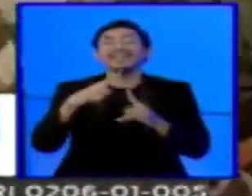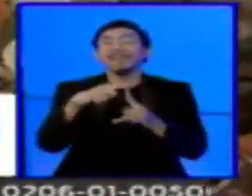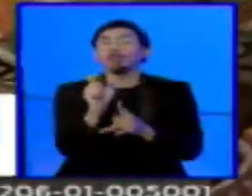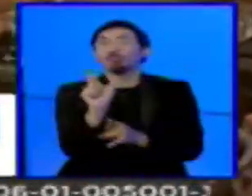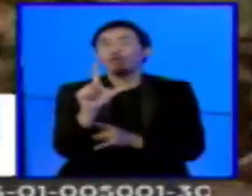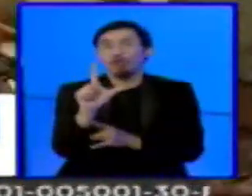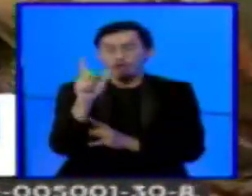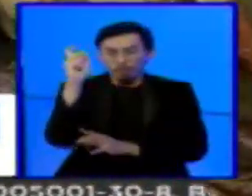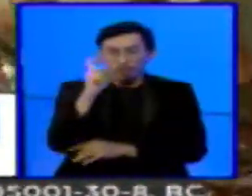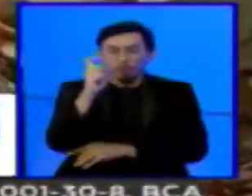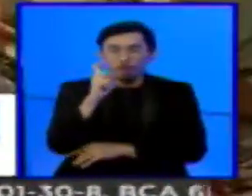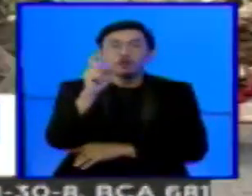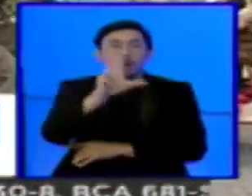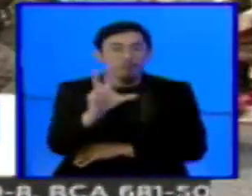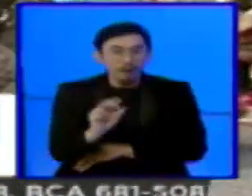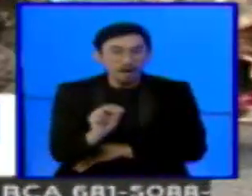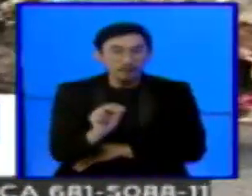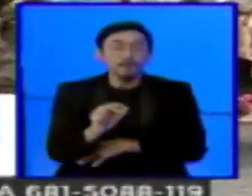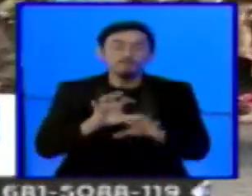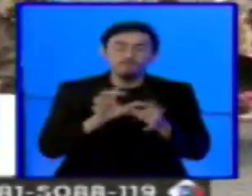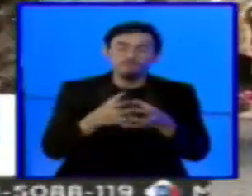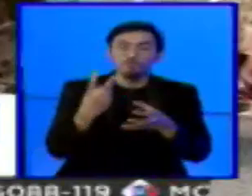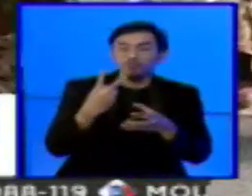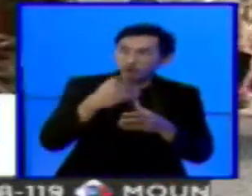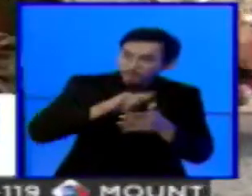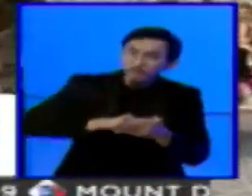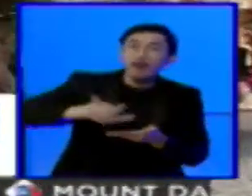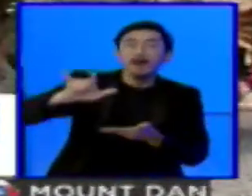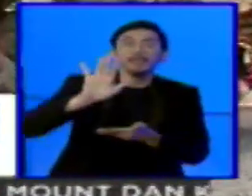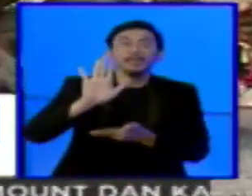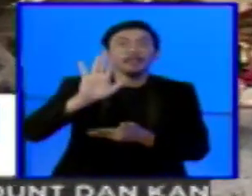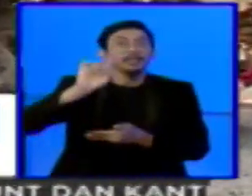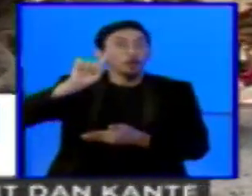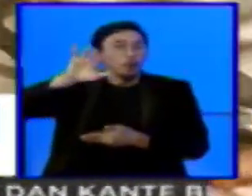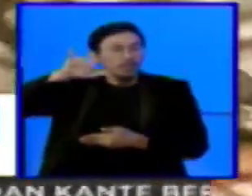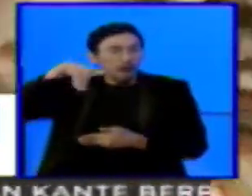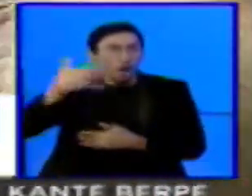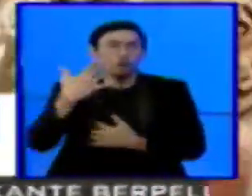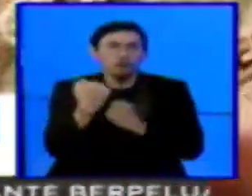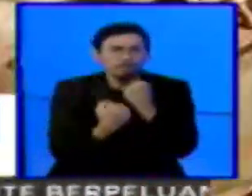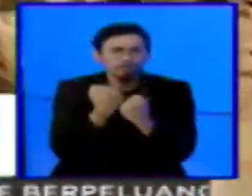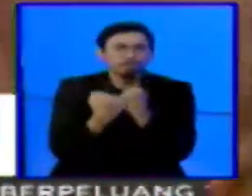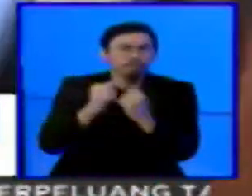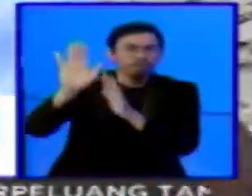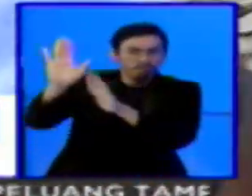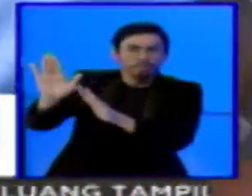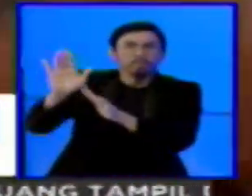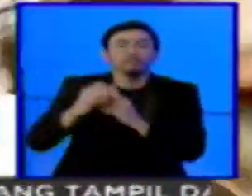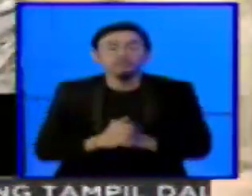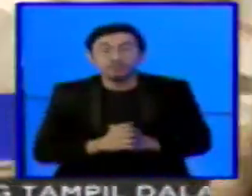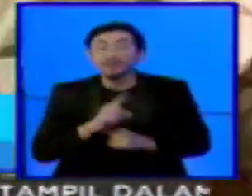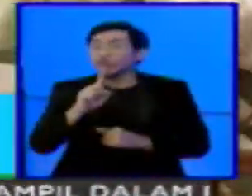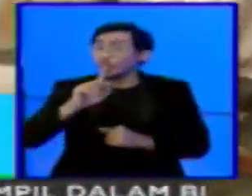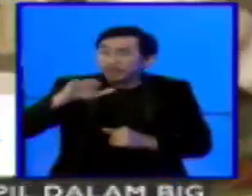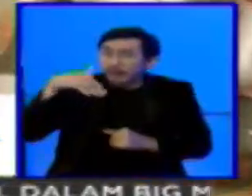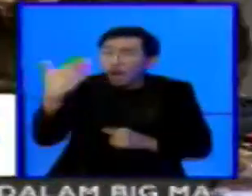200 pasukan perdamaian diberangkatkan dan akan menjalani misi selama 1 tahun. Selama 1 tahun, pasukan akan berpisah dengan keluarga yang mereka